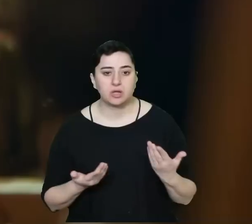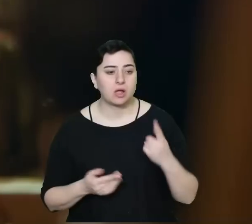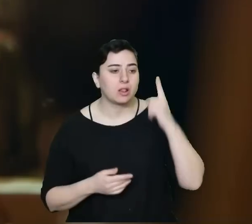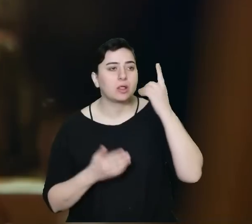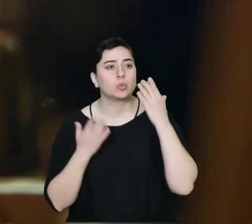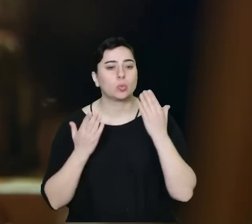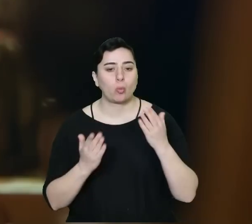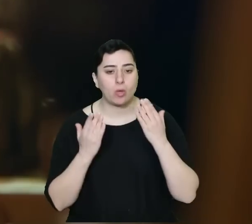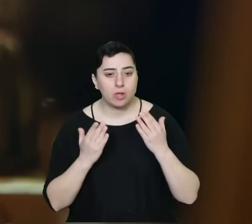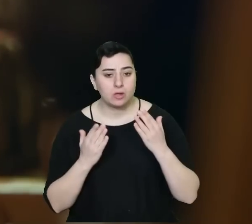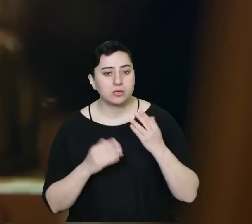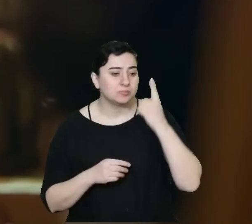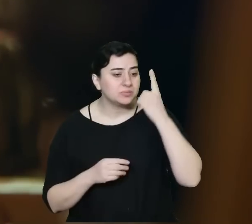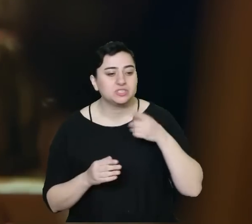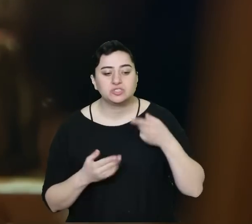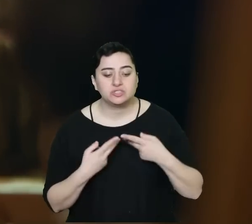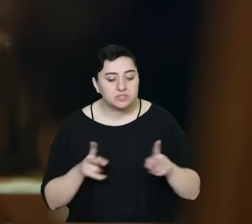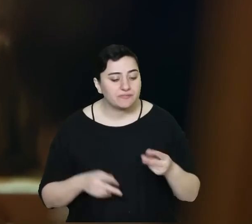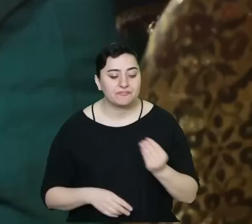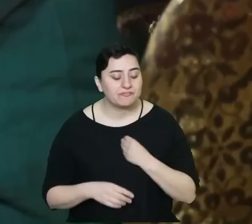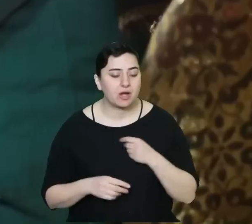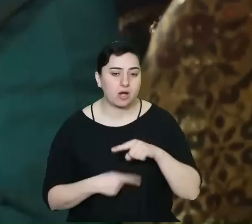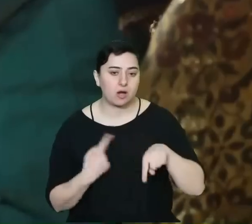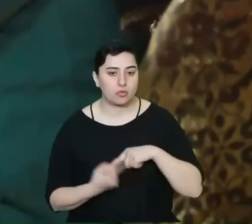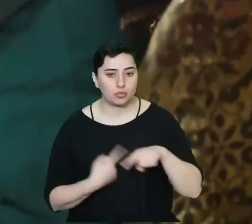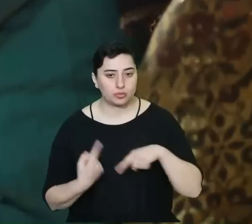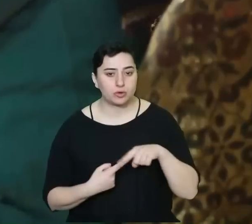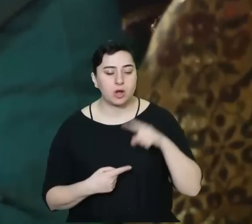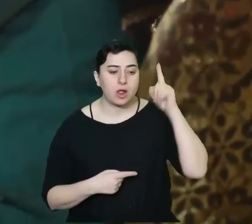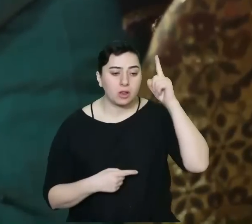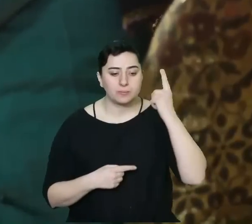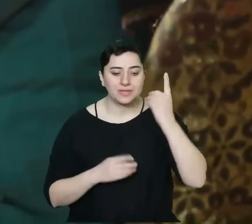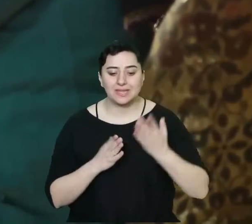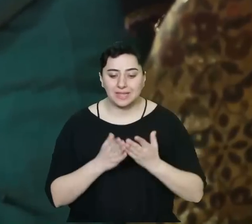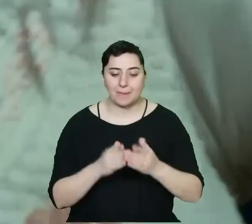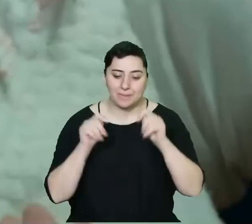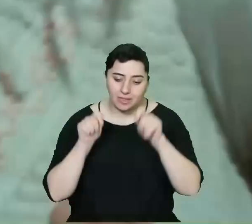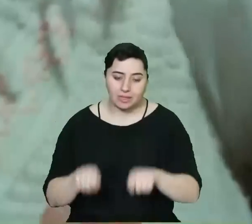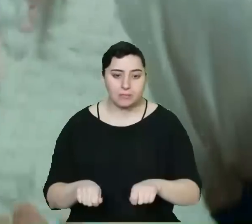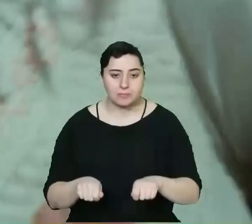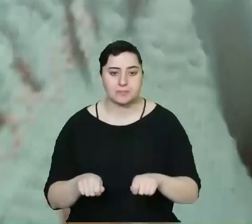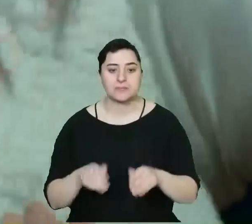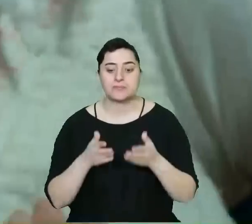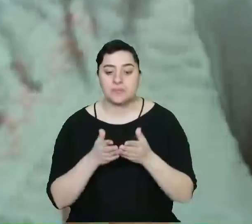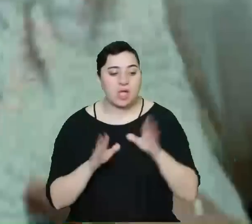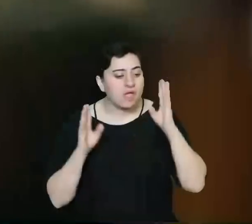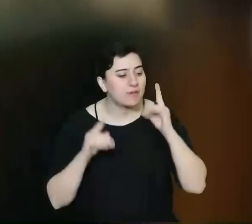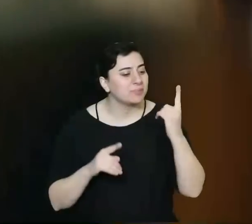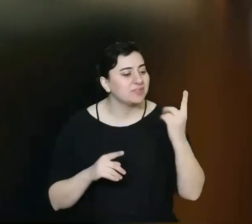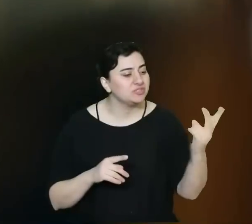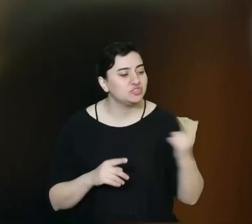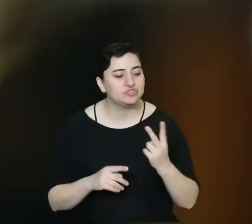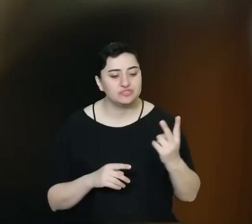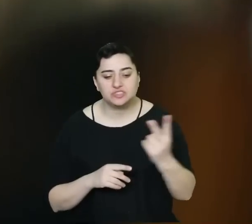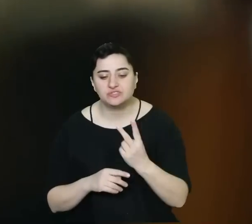Allah'a dua eder. Bir çıkış yolu ister. Allah ona bir gemi yapmasını ve her hayvandan bir